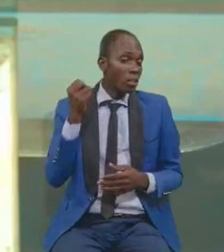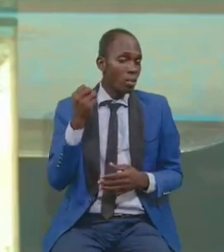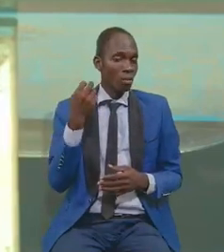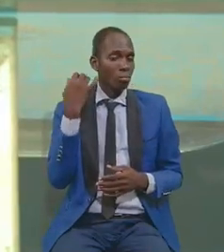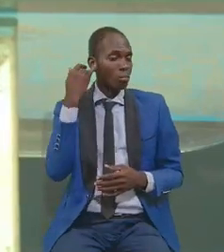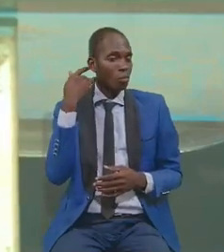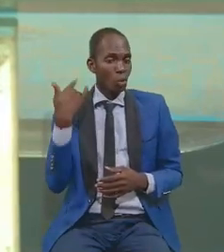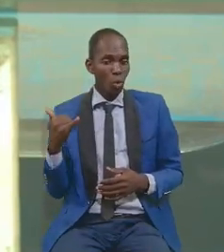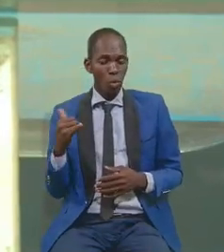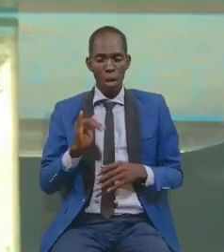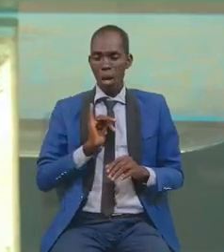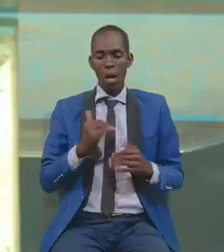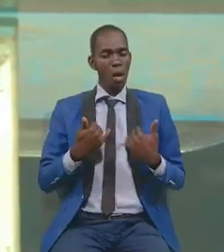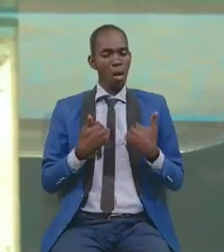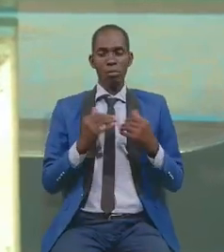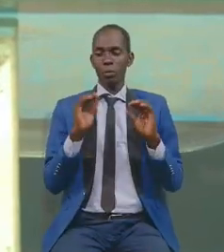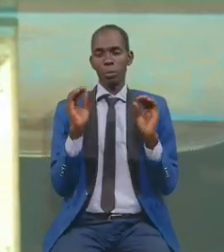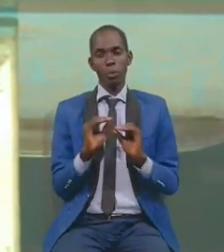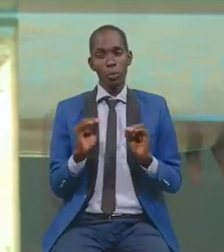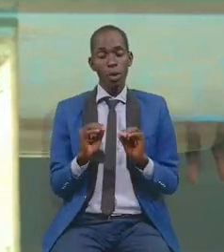or, mais ce que j'ai.